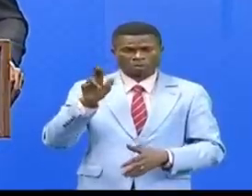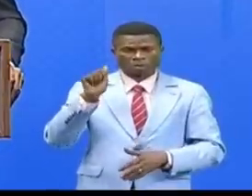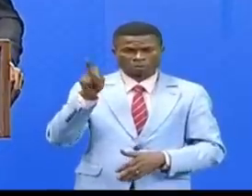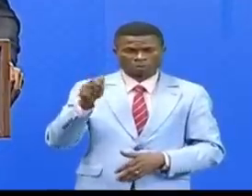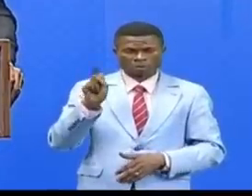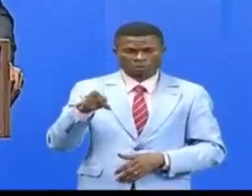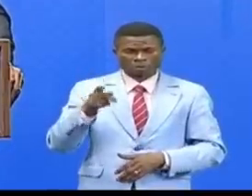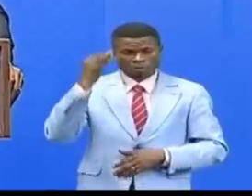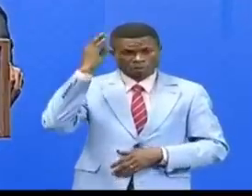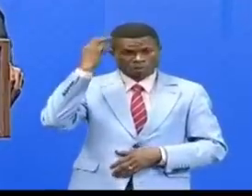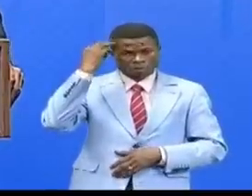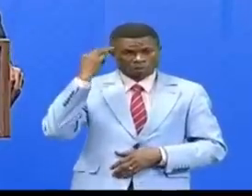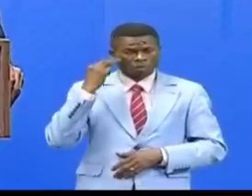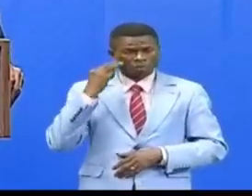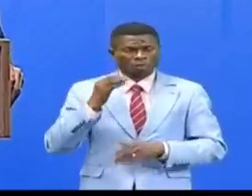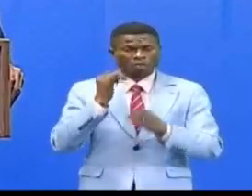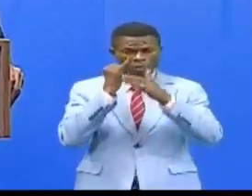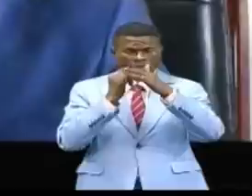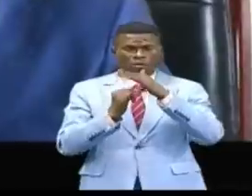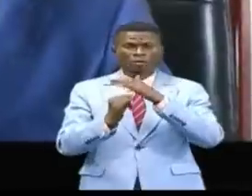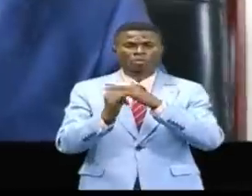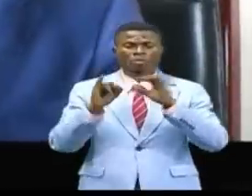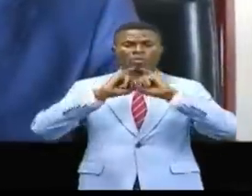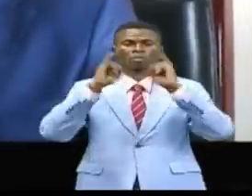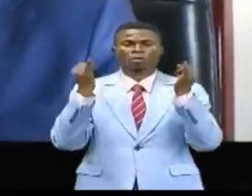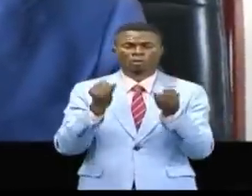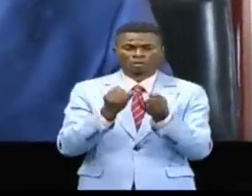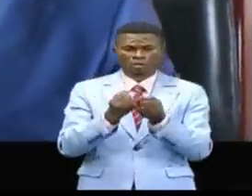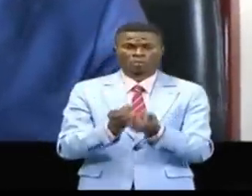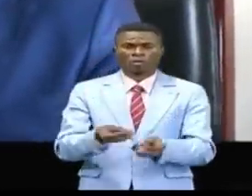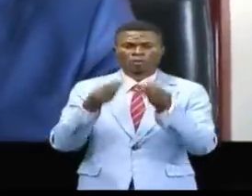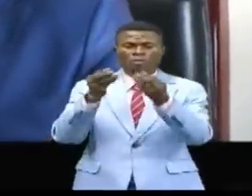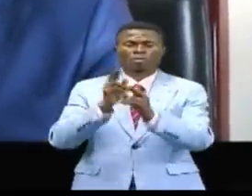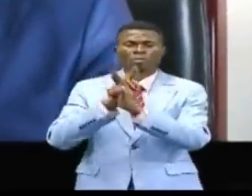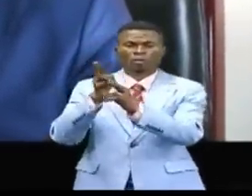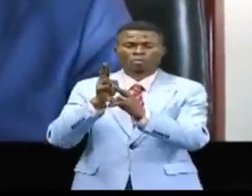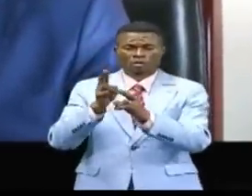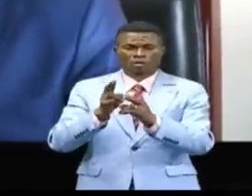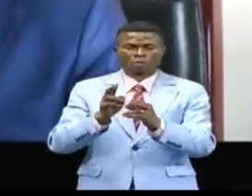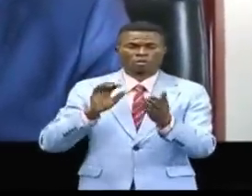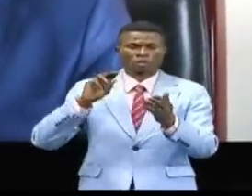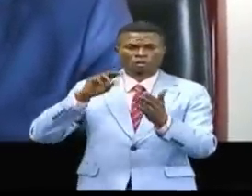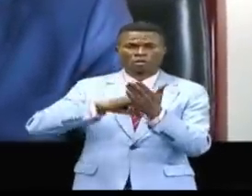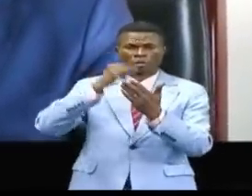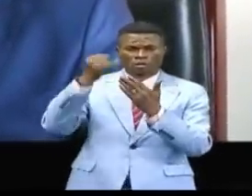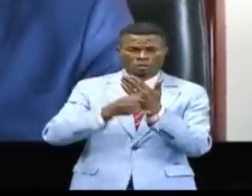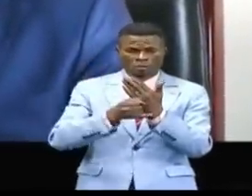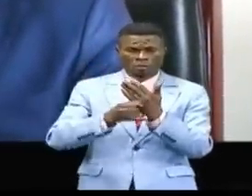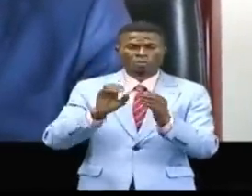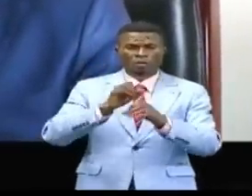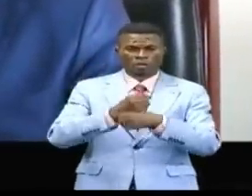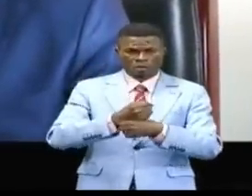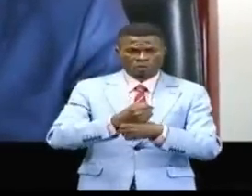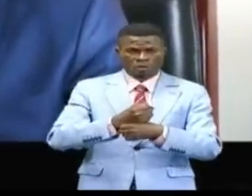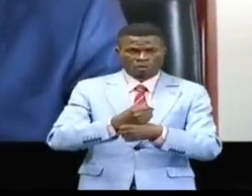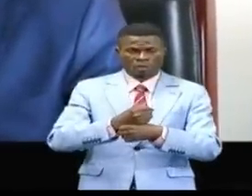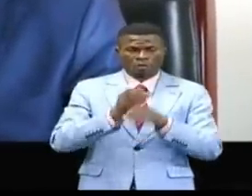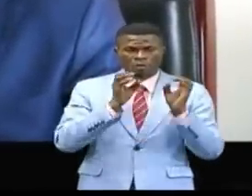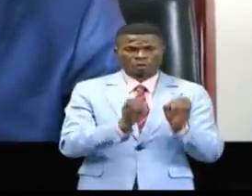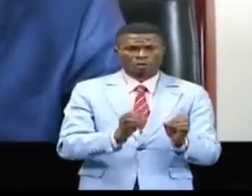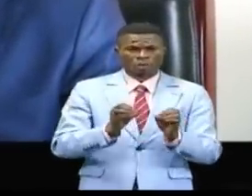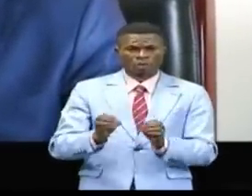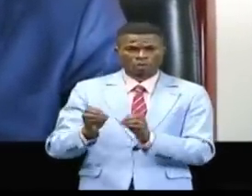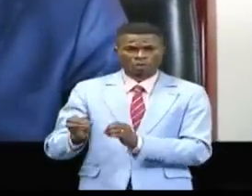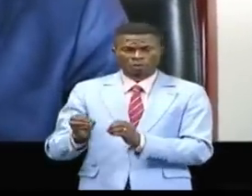de l'Industrie a présenté au Conseil le projet de décret portant création,